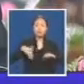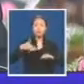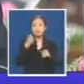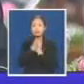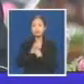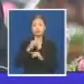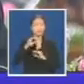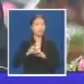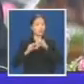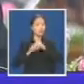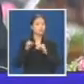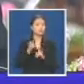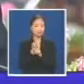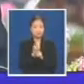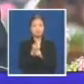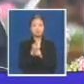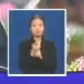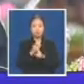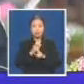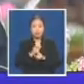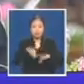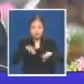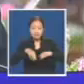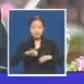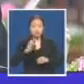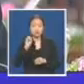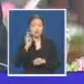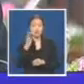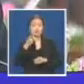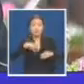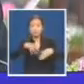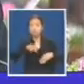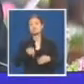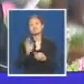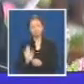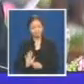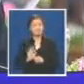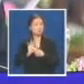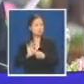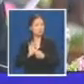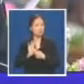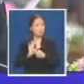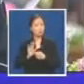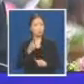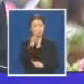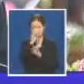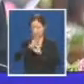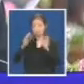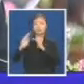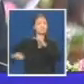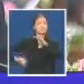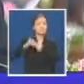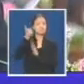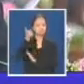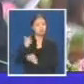งการสนับสนุนการจัดสวัสดิการชุมชนถือเป็นตัวอย่างรูปธรรมความสำเร็จของความ